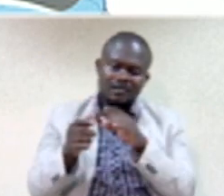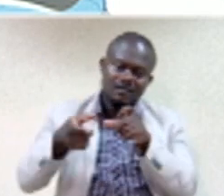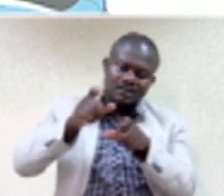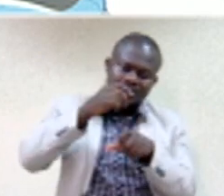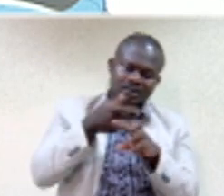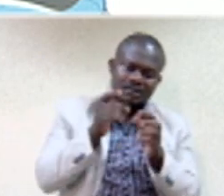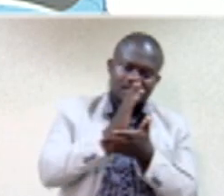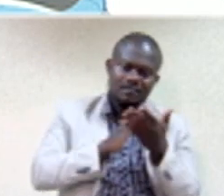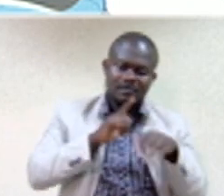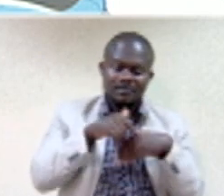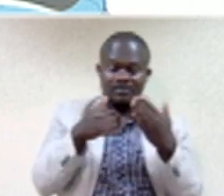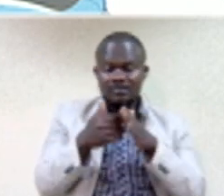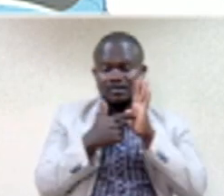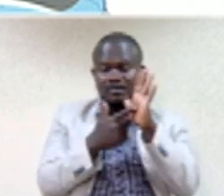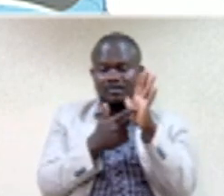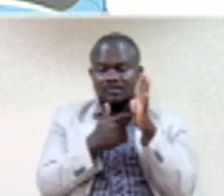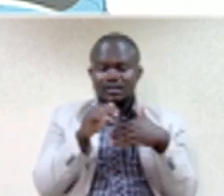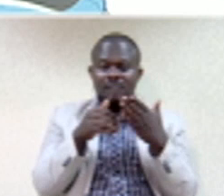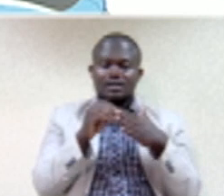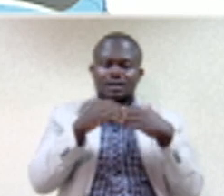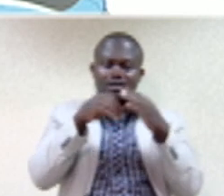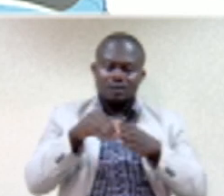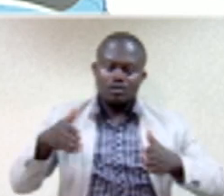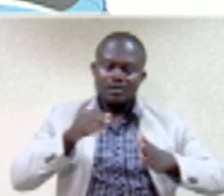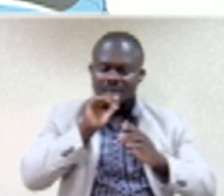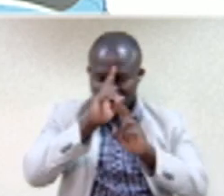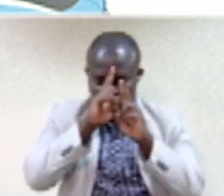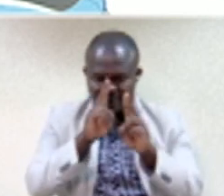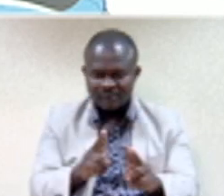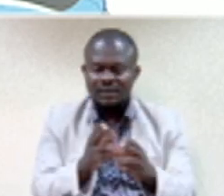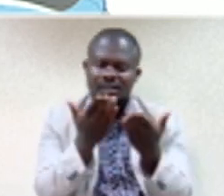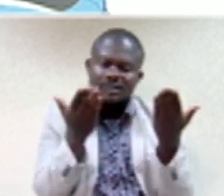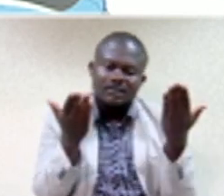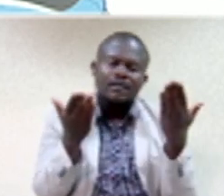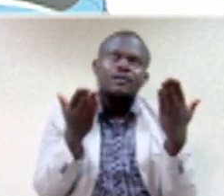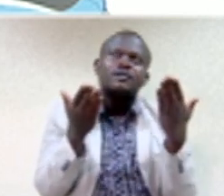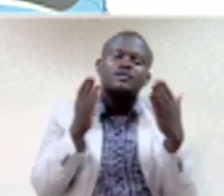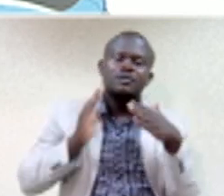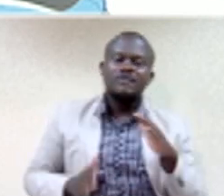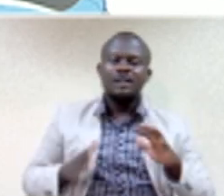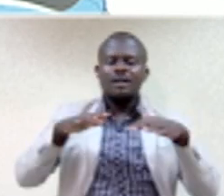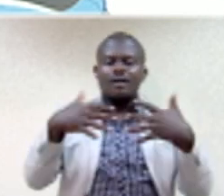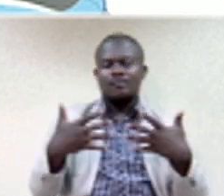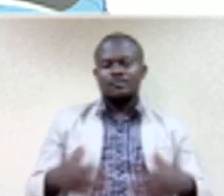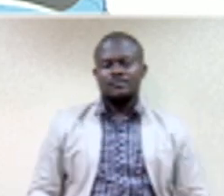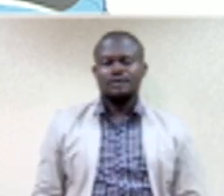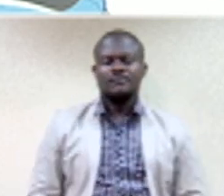wiyongereye rimwe na rimwe n'ibimenyetso by'aba bibayobora mu muhanda ntibyubahirizwe isaha Huye byari bimeze bite mu minota